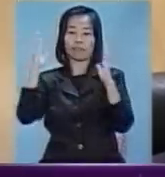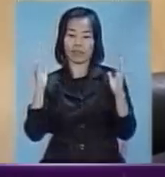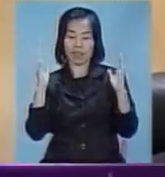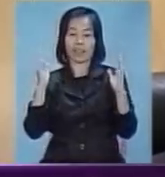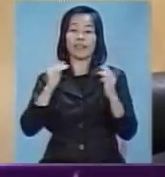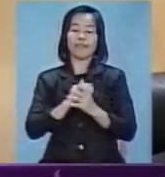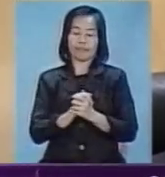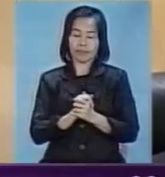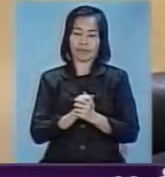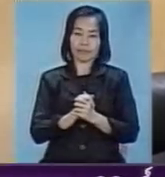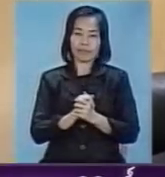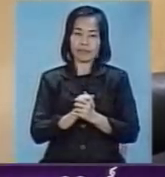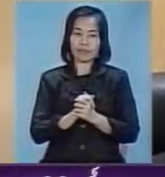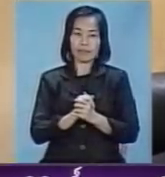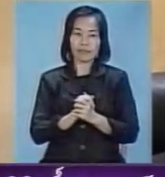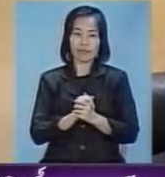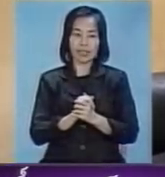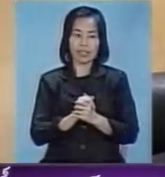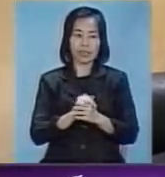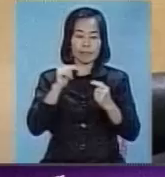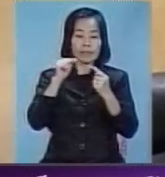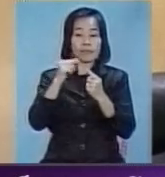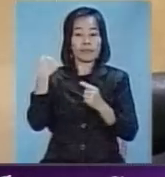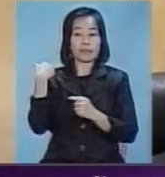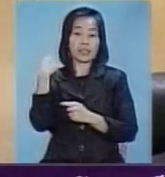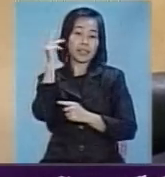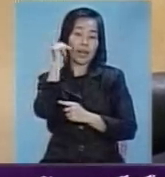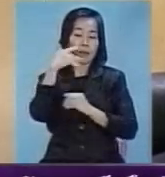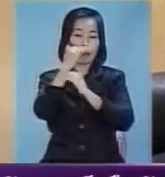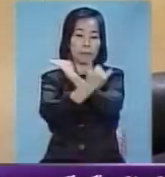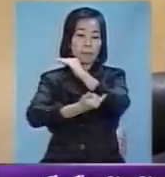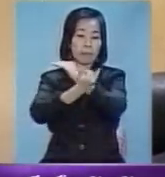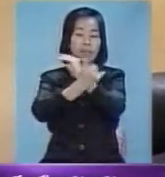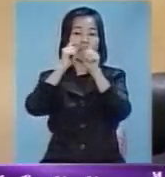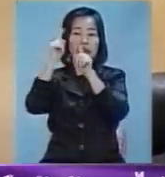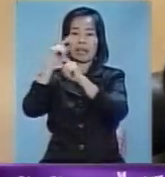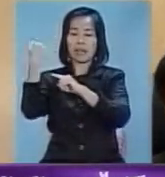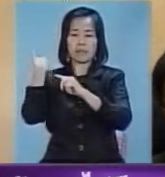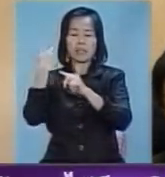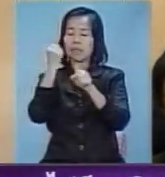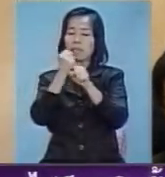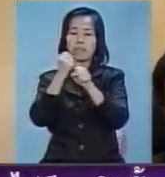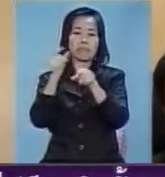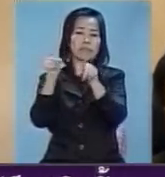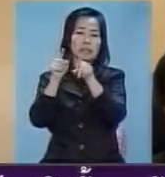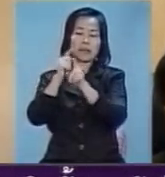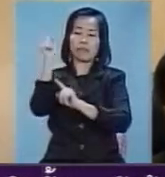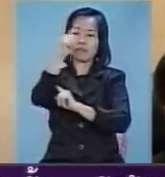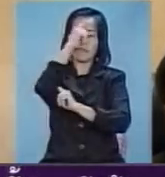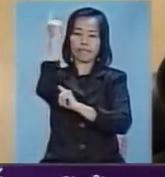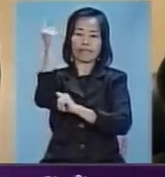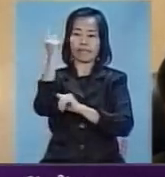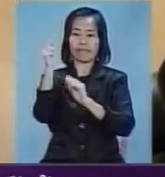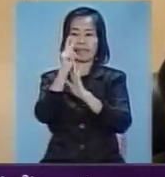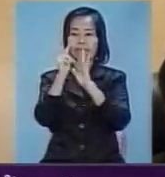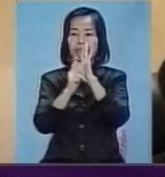ั้นในข่าวต่างประเทศไหนๆผู้อยางนี้นะครัเป็สากลไม่ได้มี